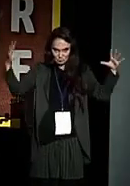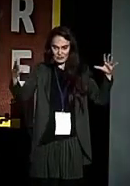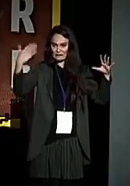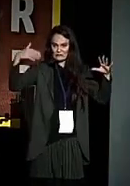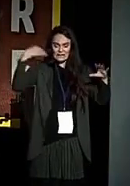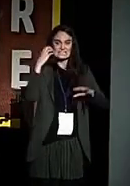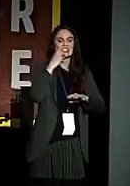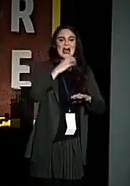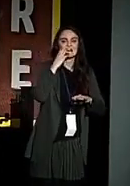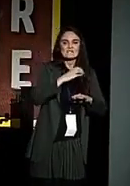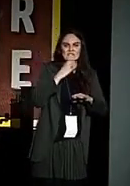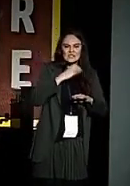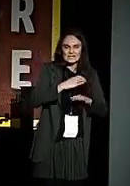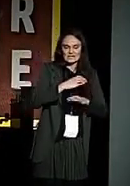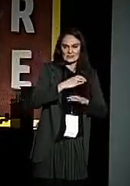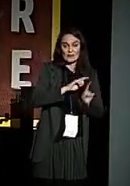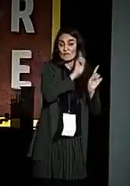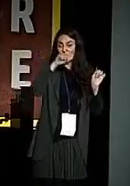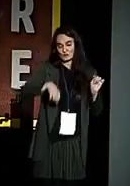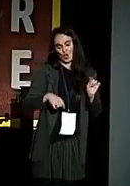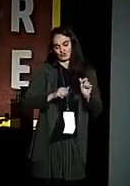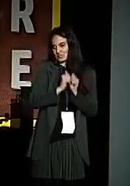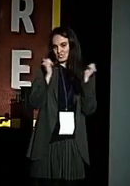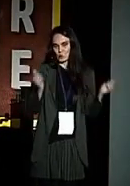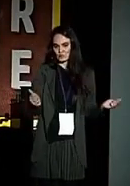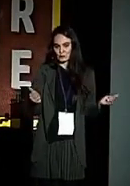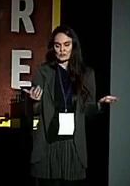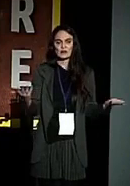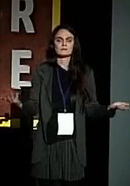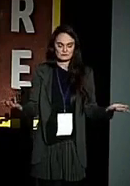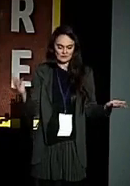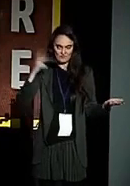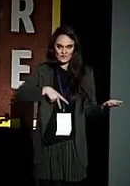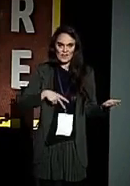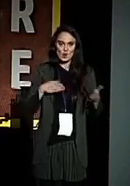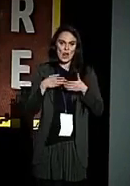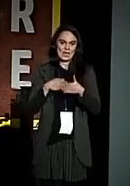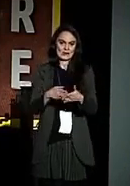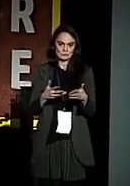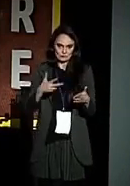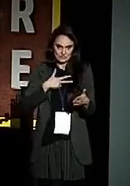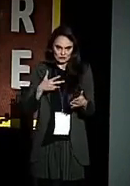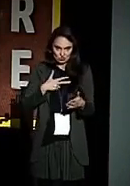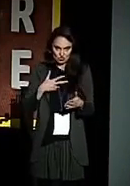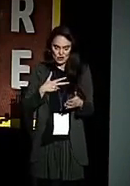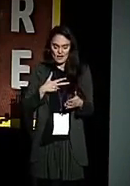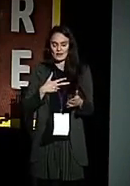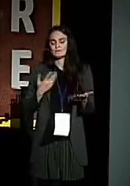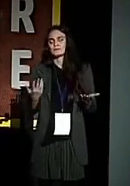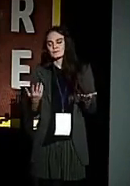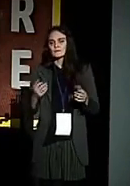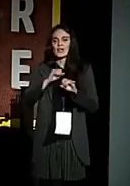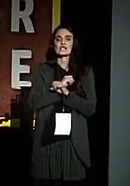di discontinuità. Certo, non mi sfuggono i limiti e penso che dopo la legge di bilancio, di questo abbiamo